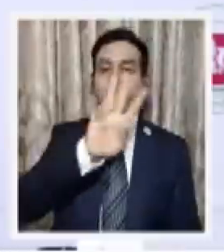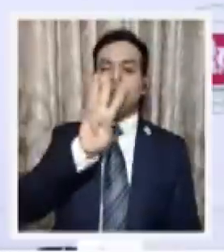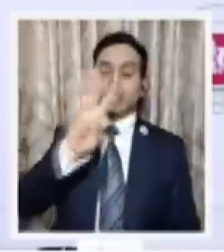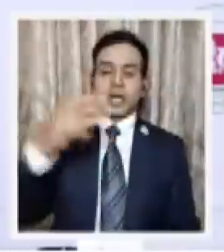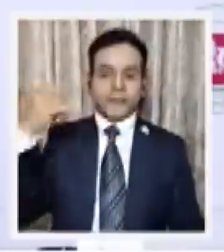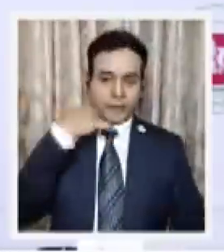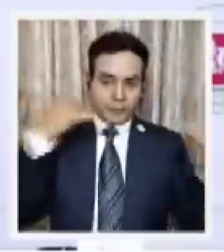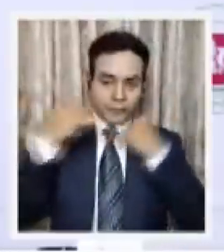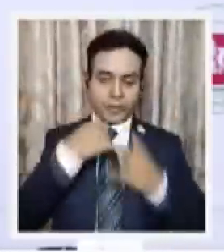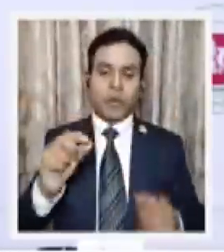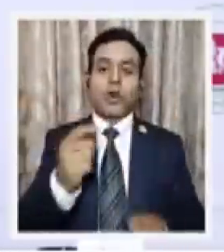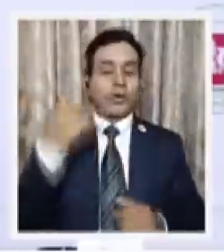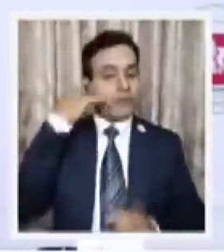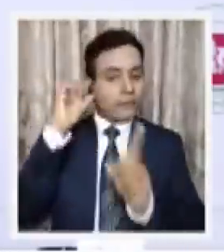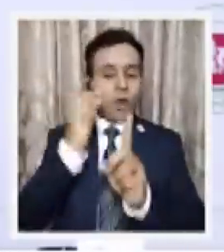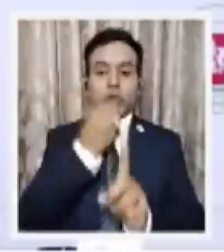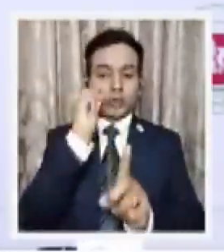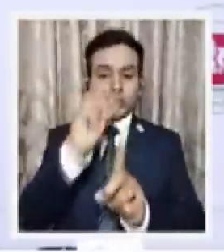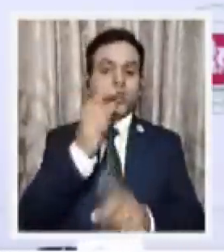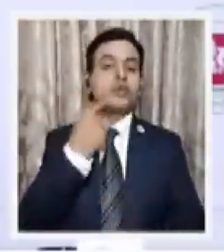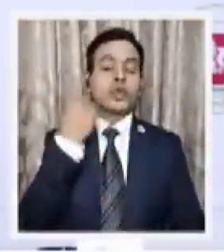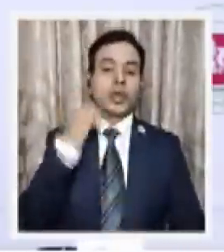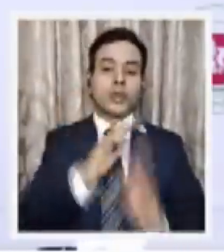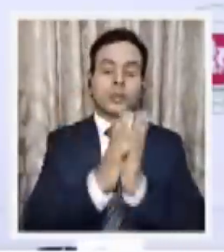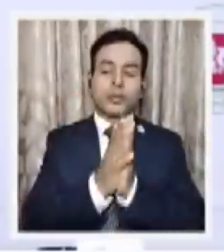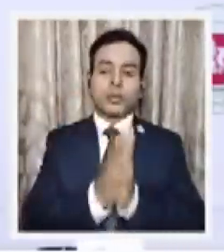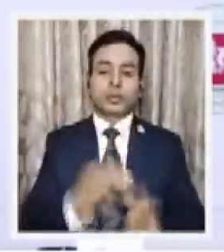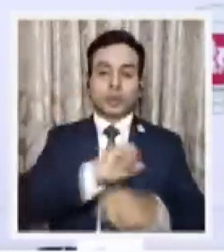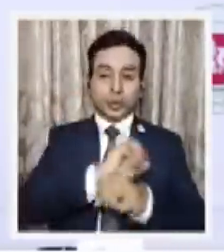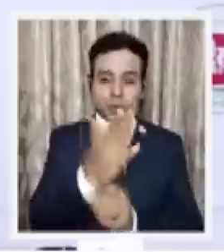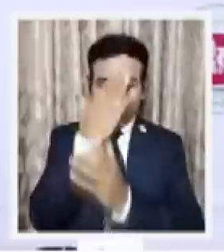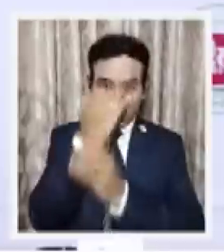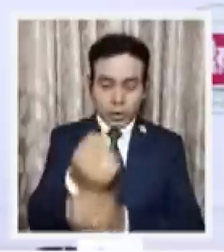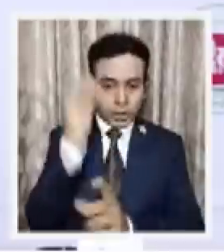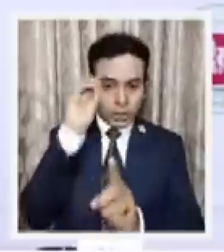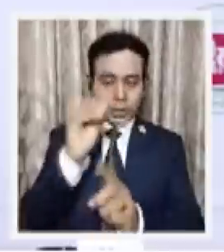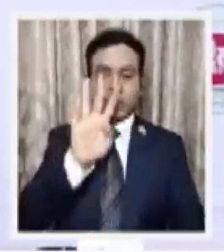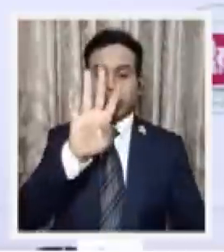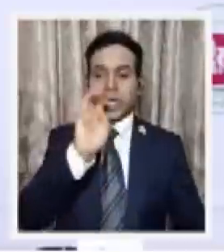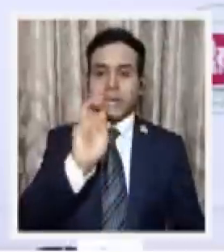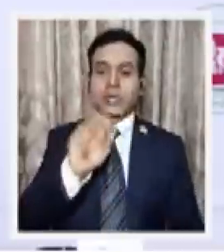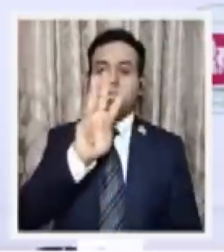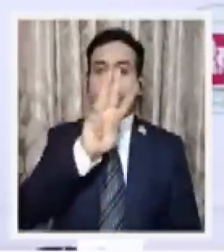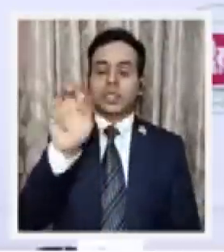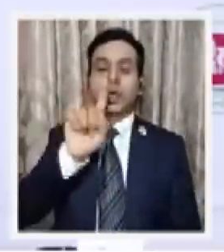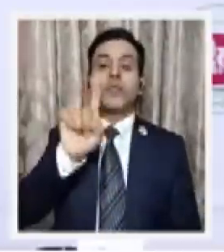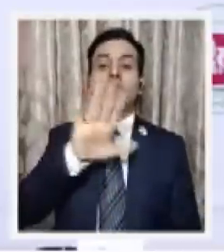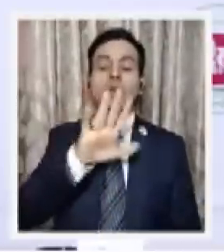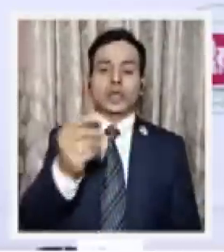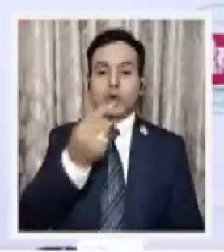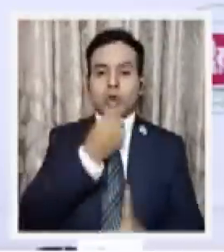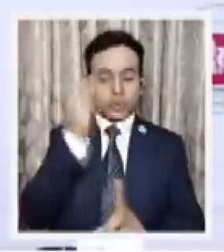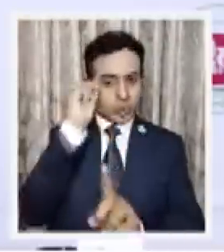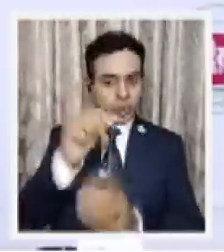টেলিমেডিসিন সেবা গ্রহণ করেছেন গত 24 ঘন্টায় কোভিড-19 স্বাস্থ্যসেবা গ্রহণ করেছেন 4,315 জন এবং এ পর্যন্ত